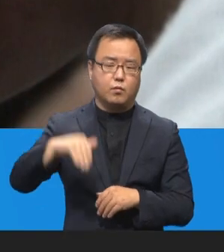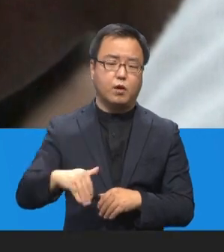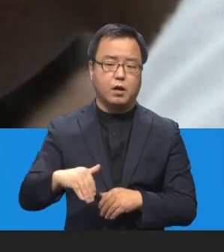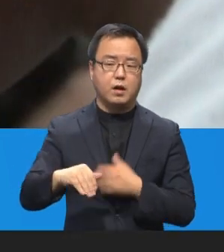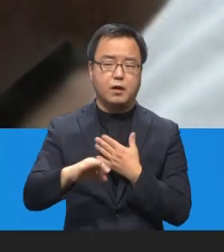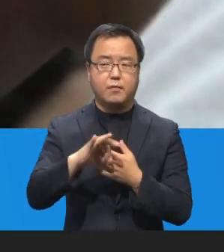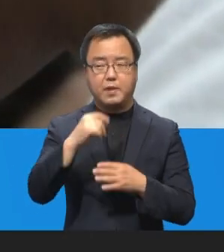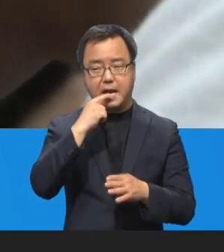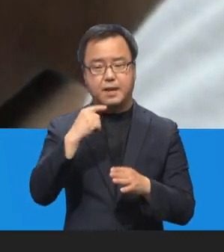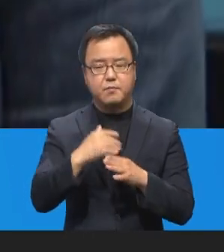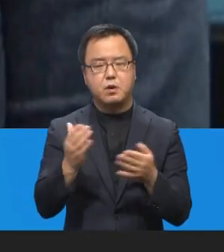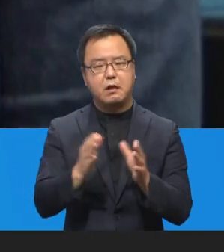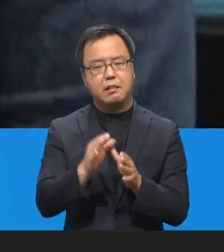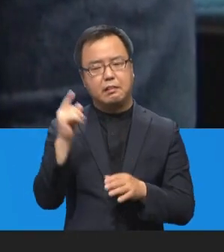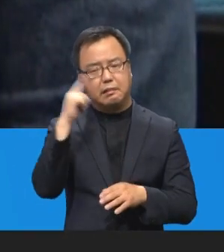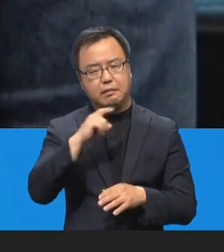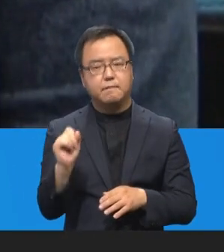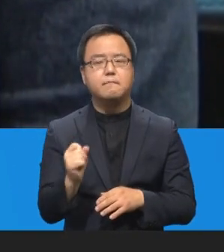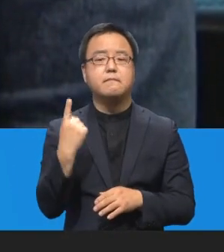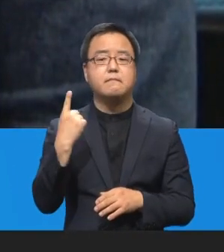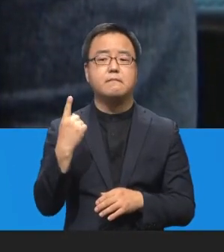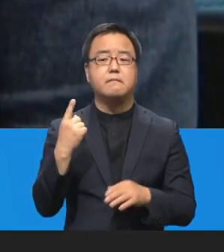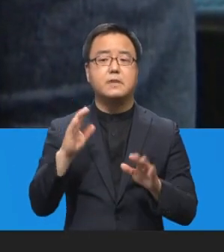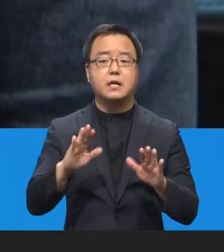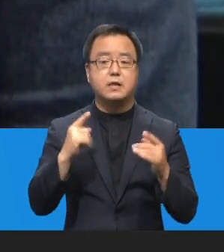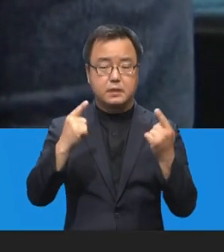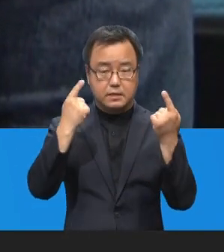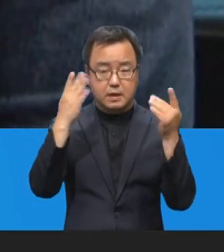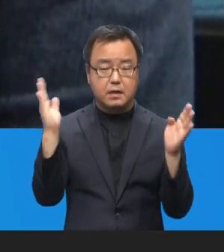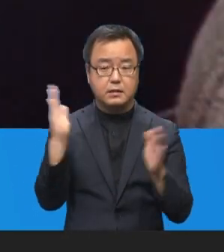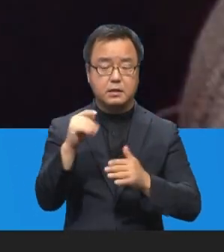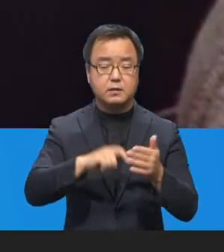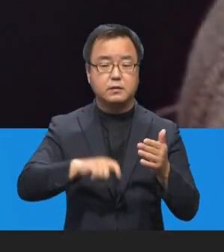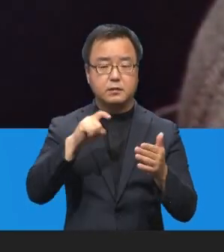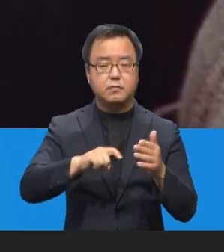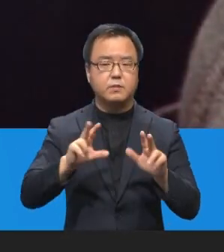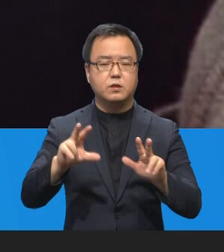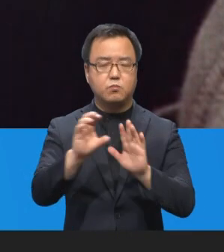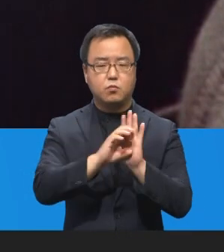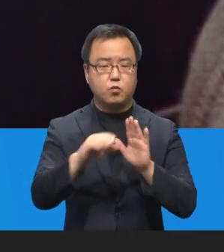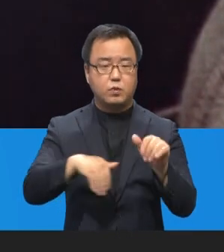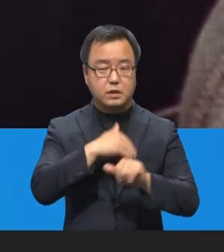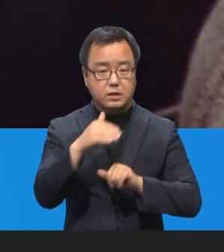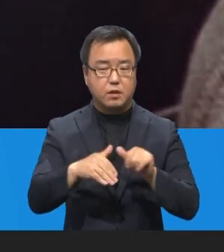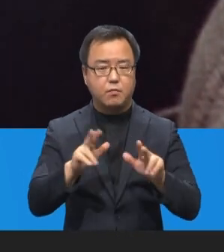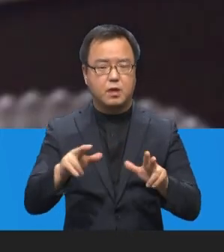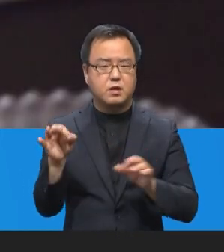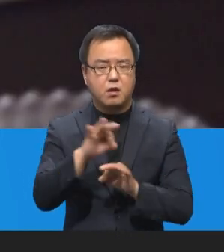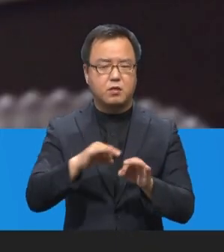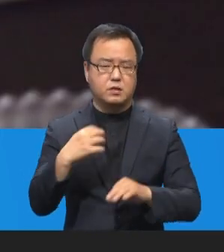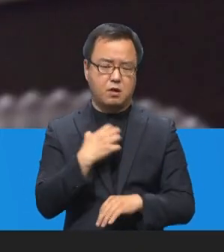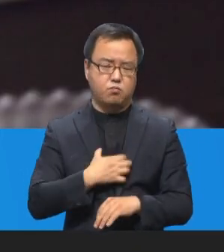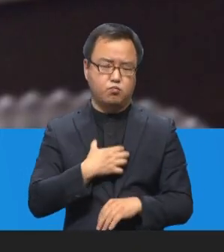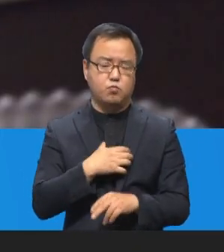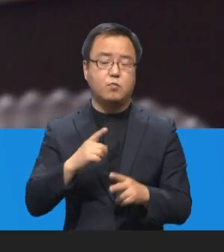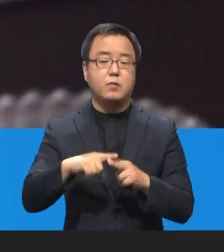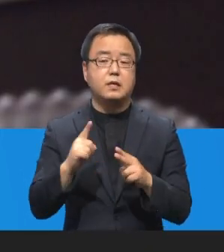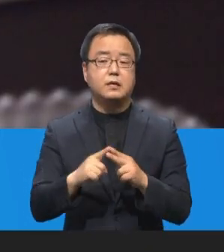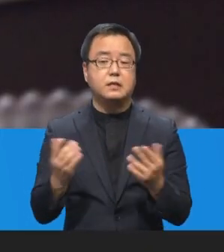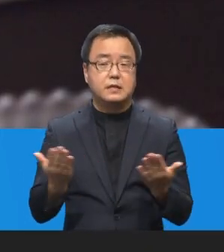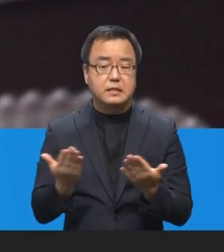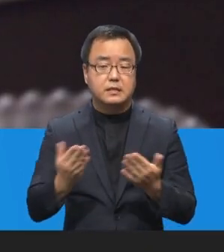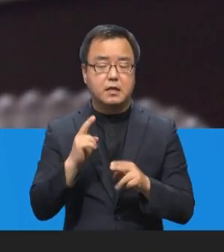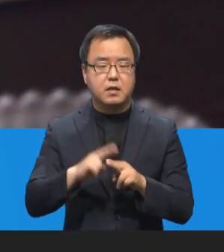좀 악재입니다. 네. 반면 이 대학생들 사이에 현재 코로나 상황, 뭐 예를 들면 경제 불안이라든지요, 뭐 일자리,